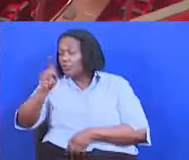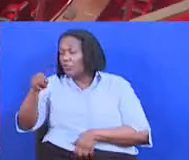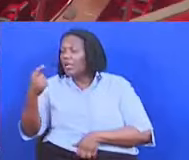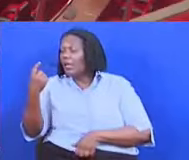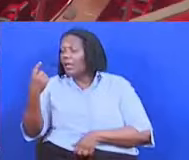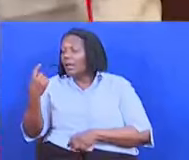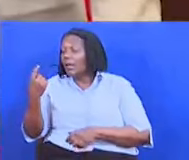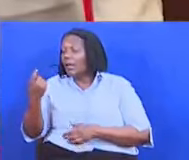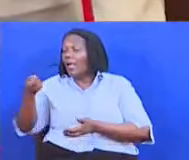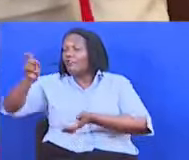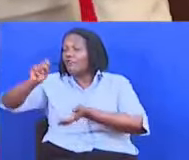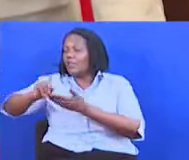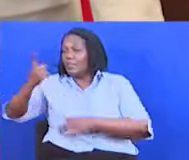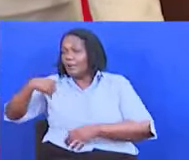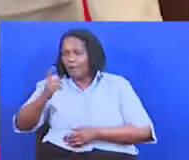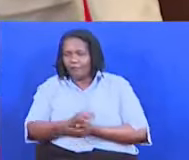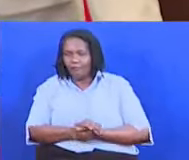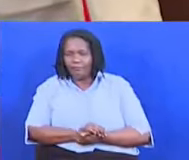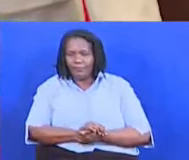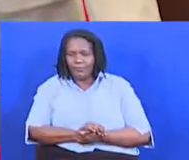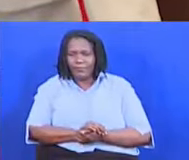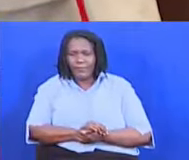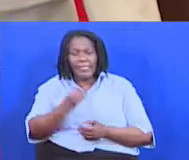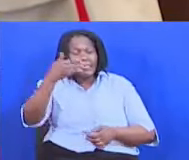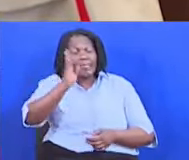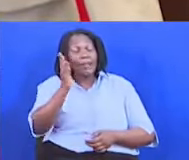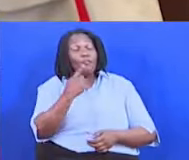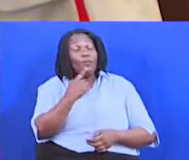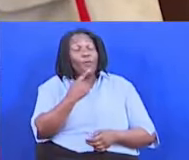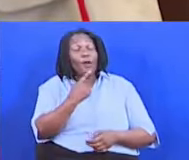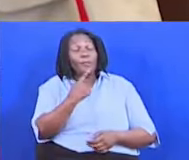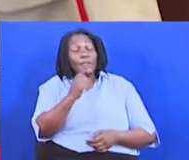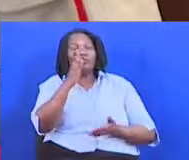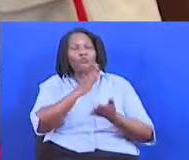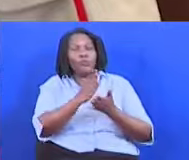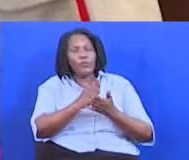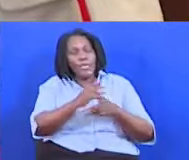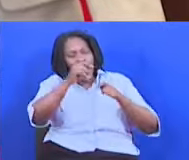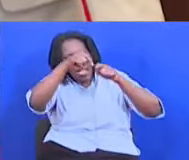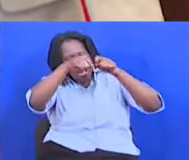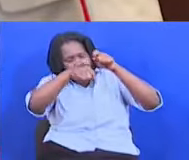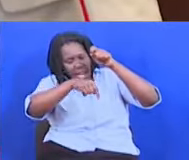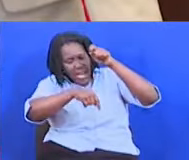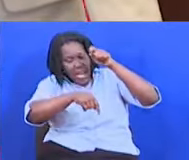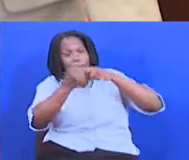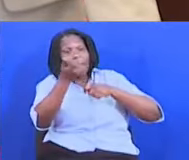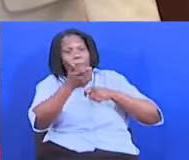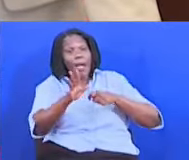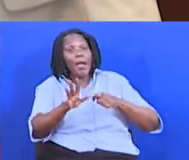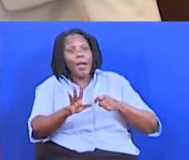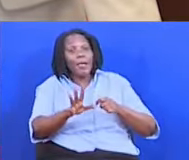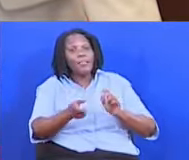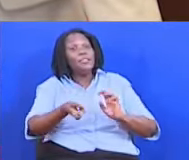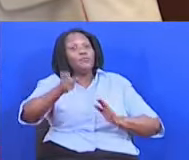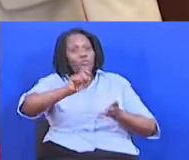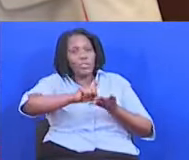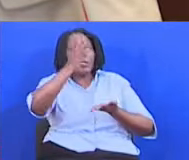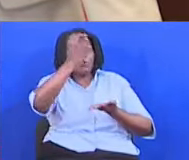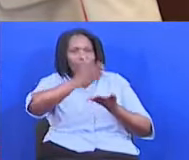nyongeza. Kwa kuwa serikali imekiri kwamba kuna ongezeko la kina cha maji kule baharini,